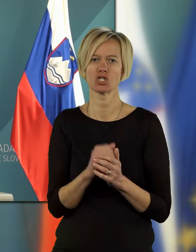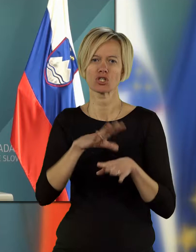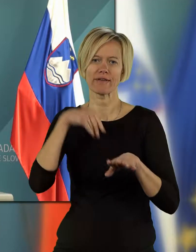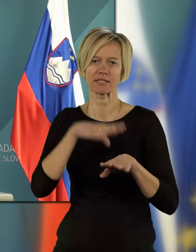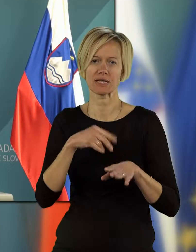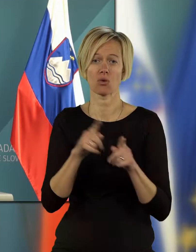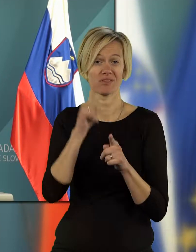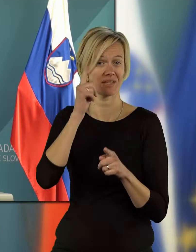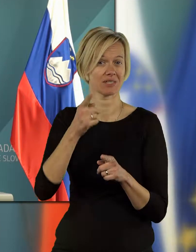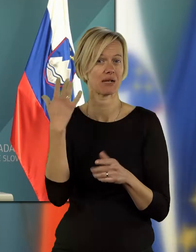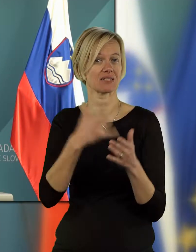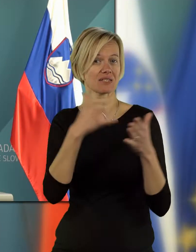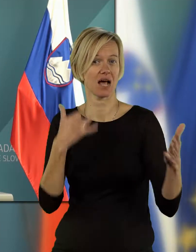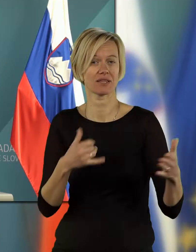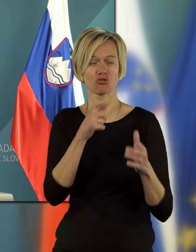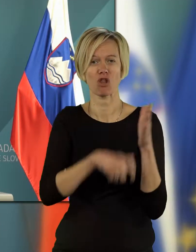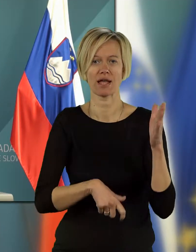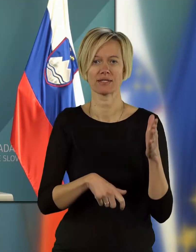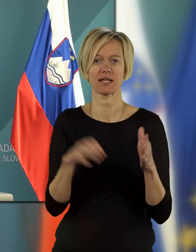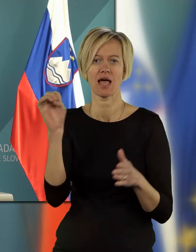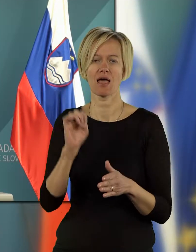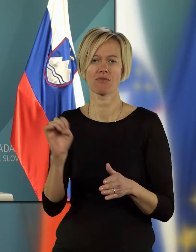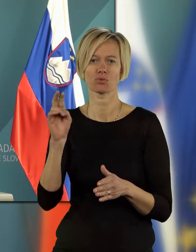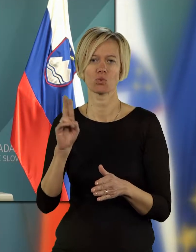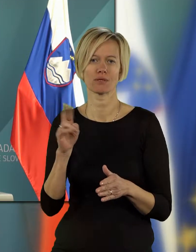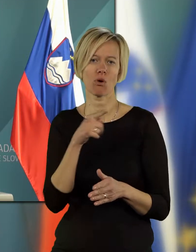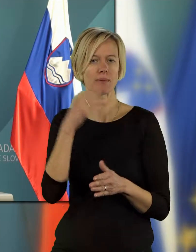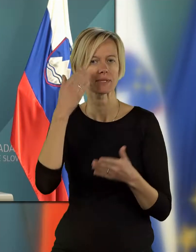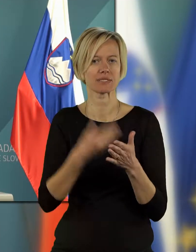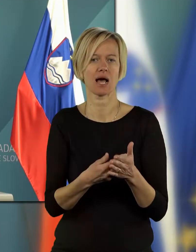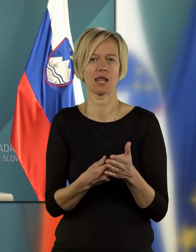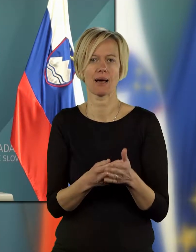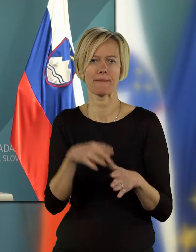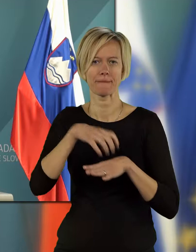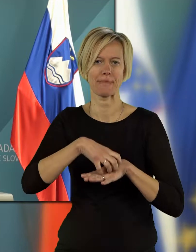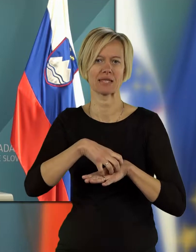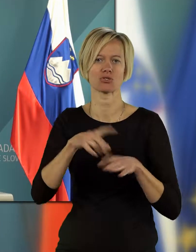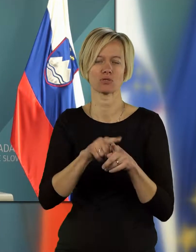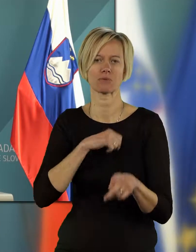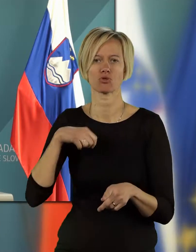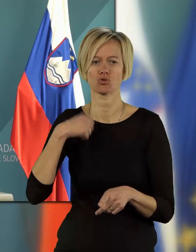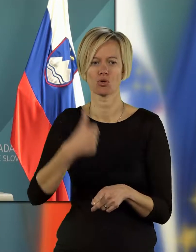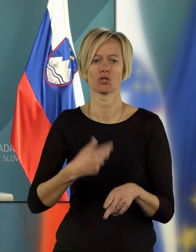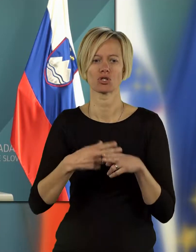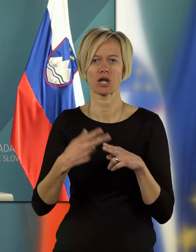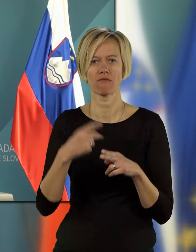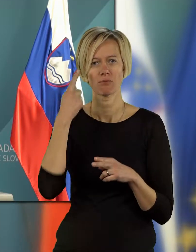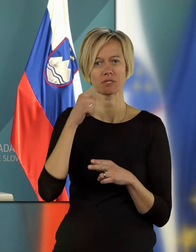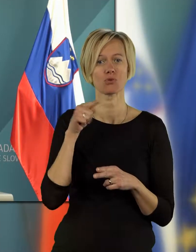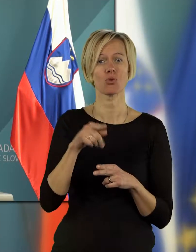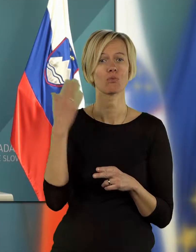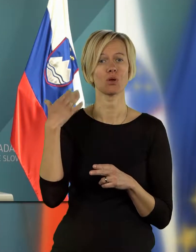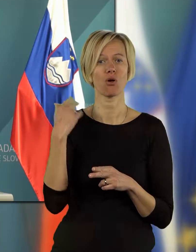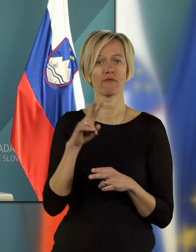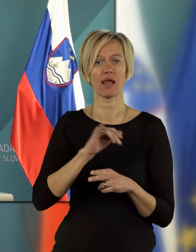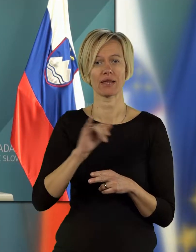Francijo. Švedska, kot veste, je bila zadnja članica Evropske unije, ki je priznala Palestino kot samostojno državo. Mislim,